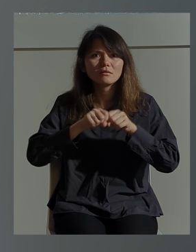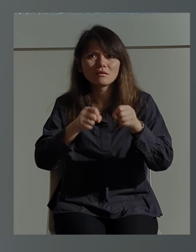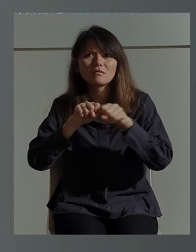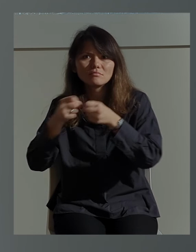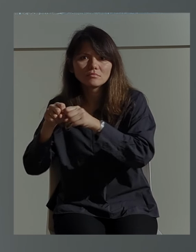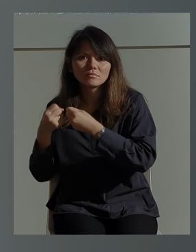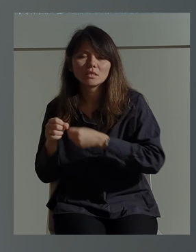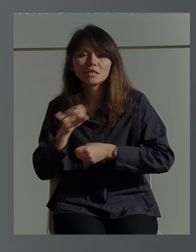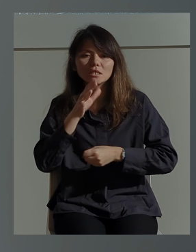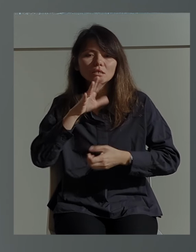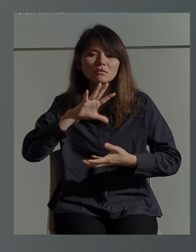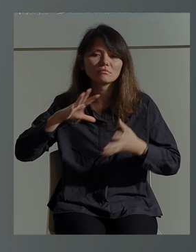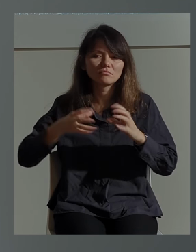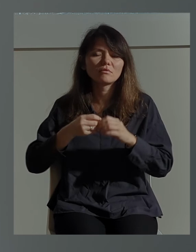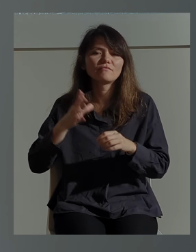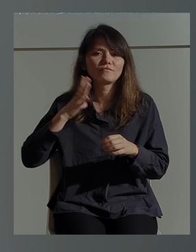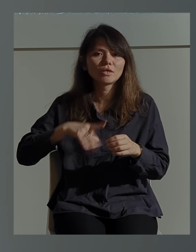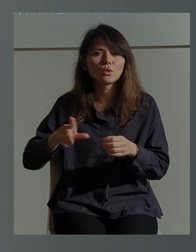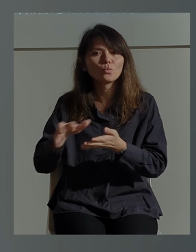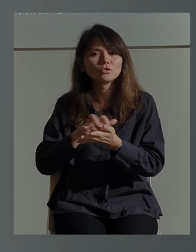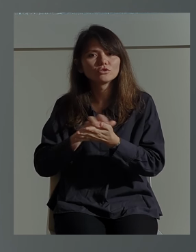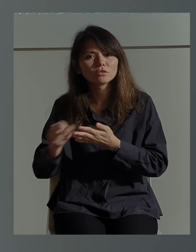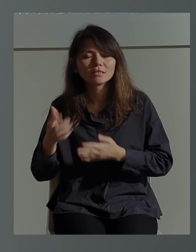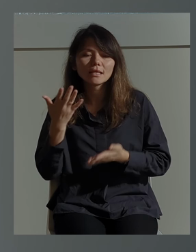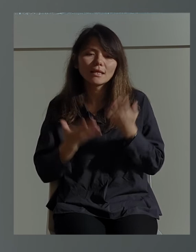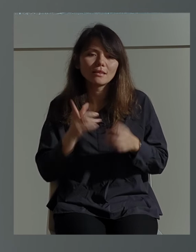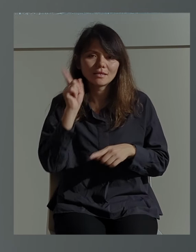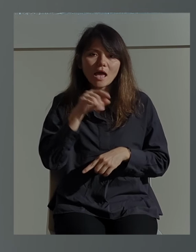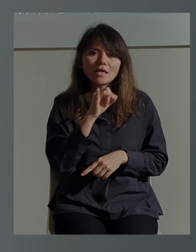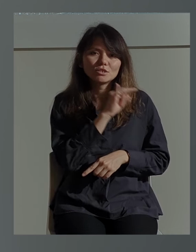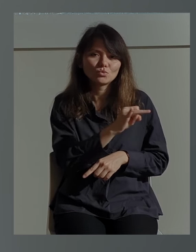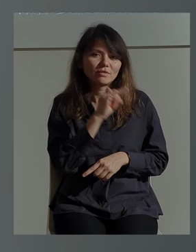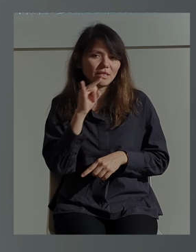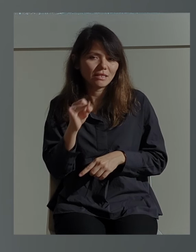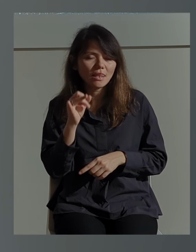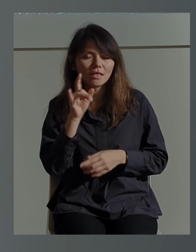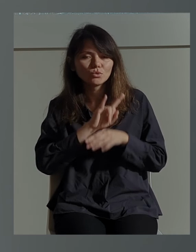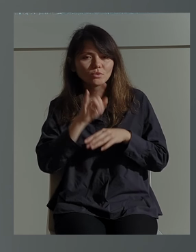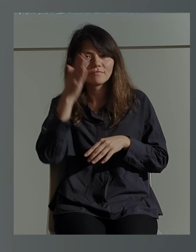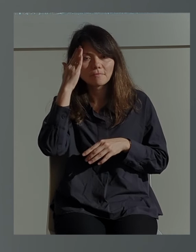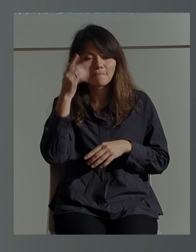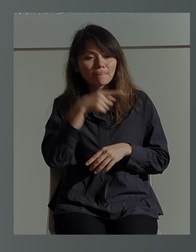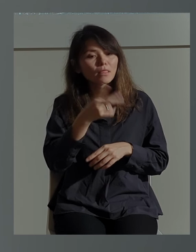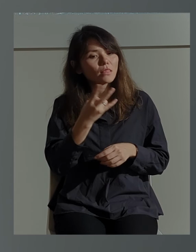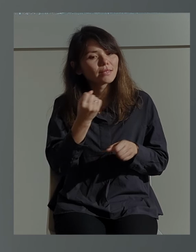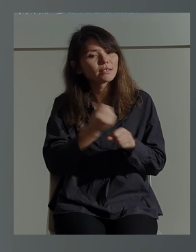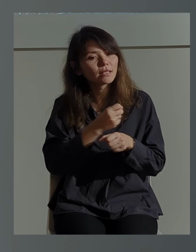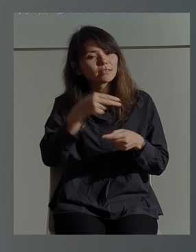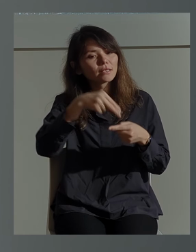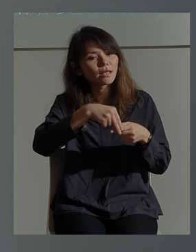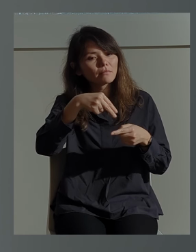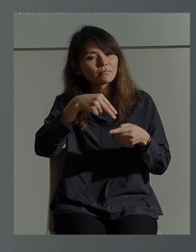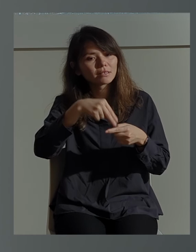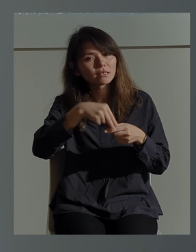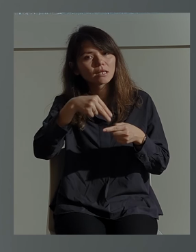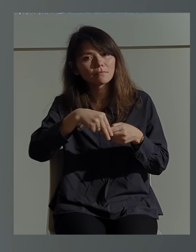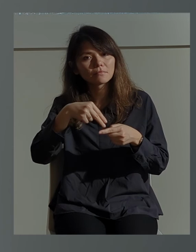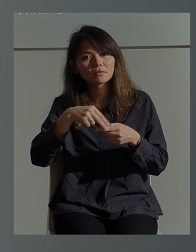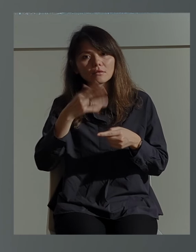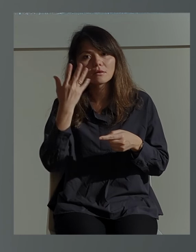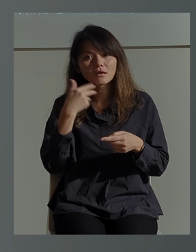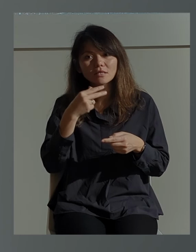его в конце концов приходится уничтожить или это как искусственный интеллект которому например сказали делать скрепки и он делает скрепки даже